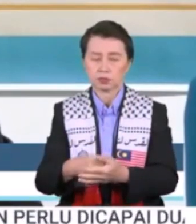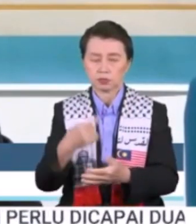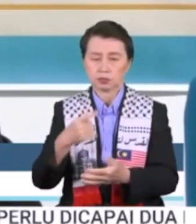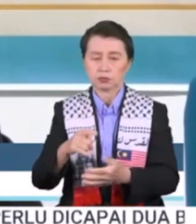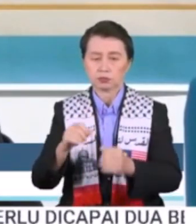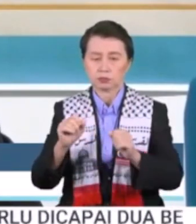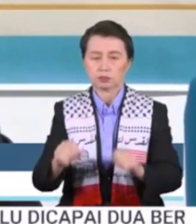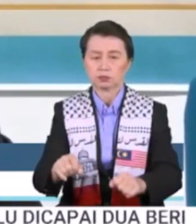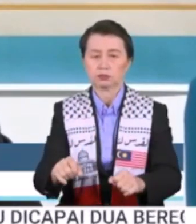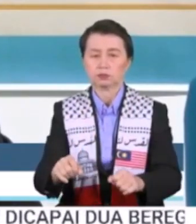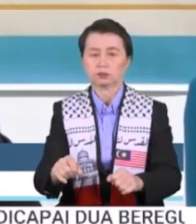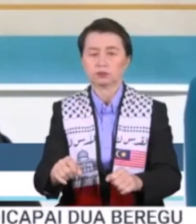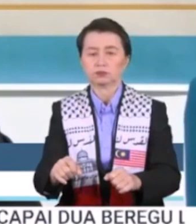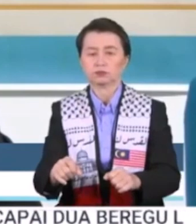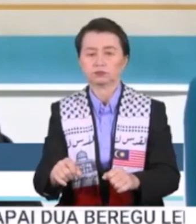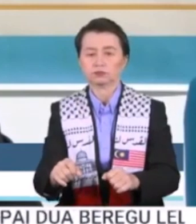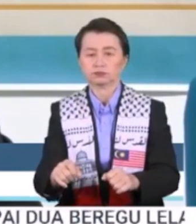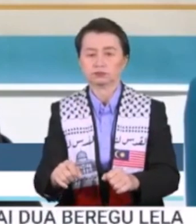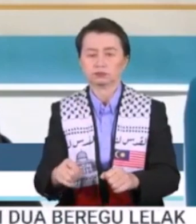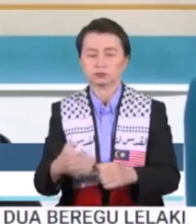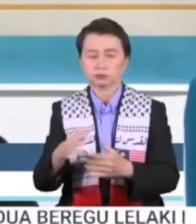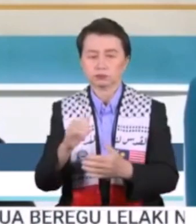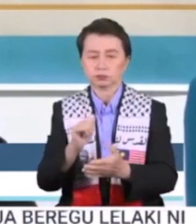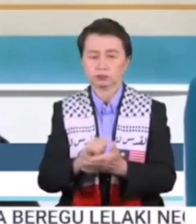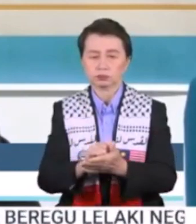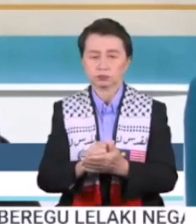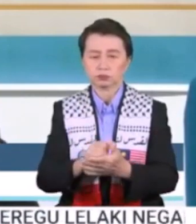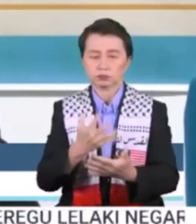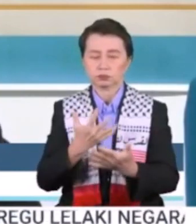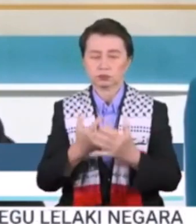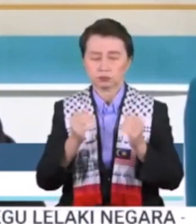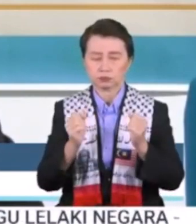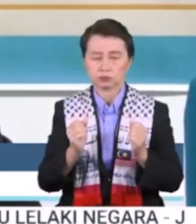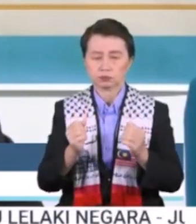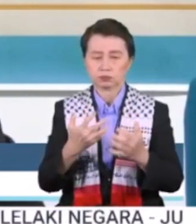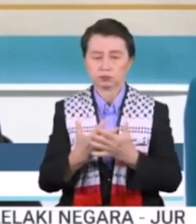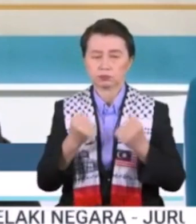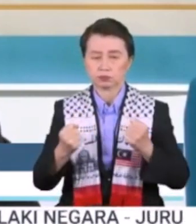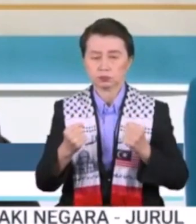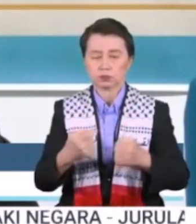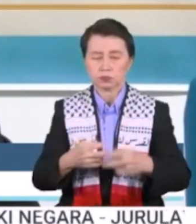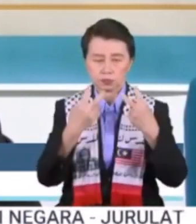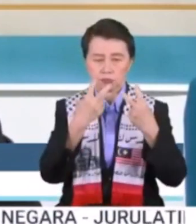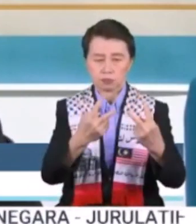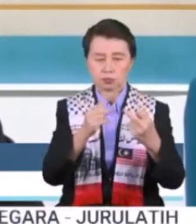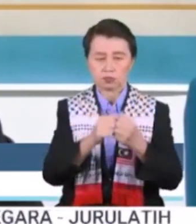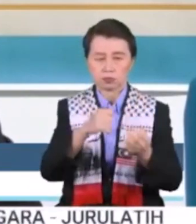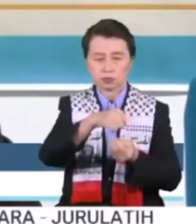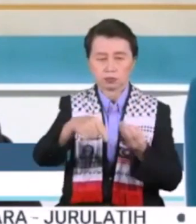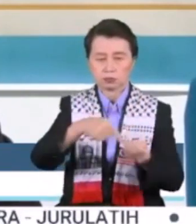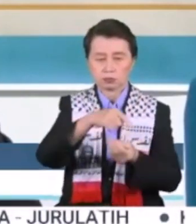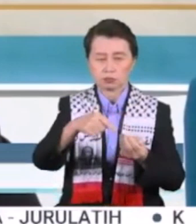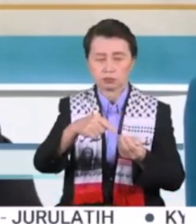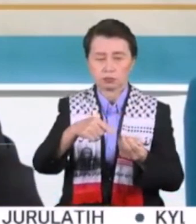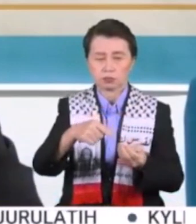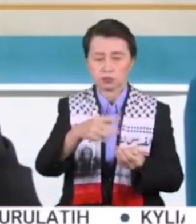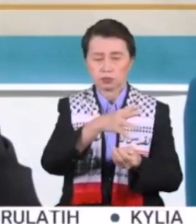jumlah penghuni, jumlah prospek yang dipenjara akan berkurang. So kita boleh fokus dengan persekitaran